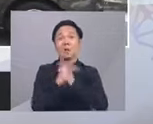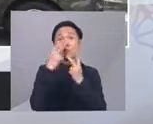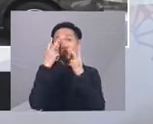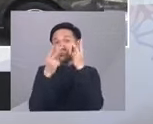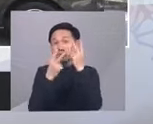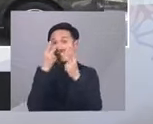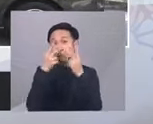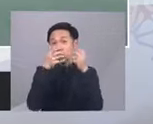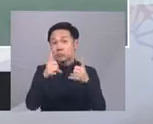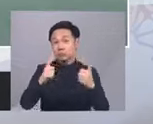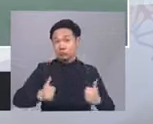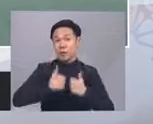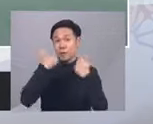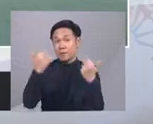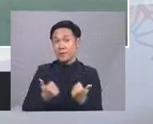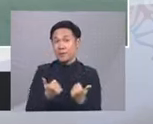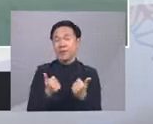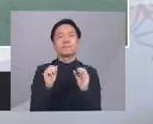ziarah Aidilfitri.